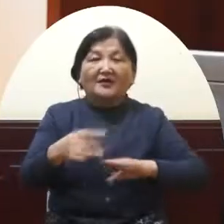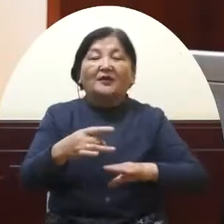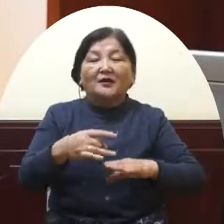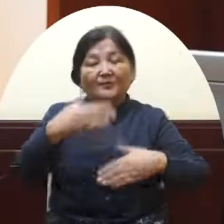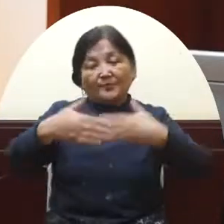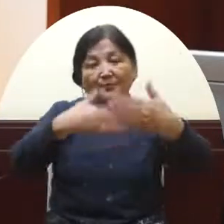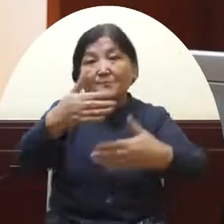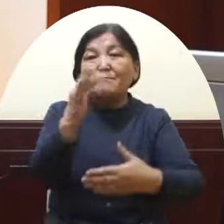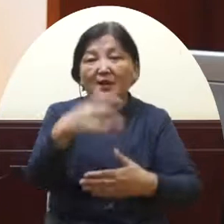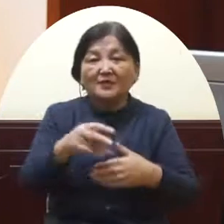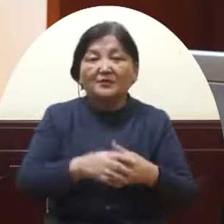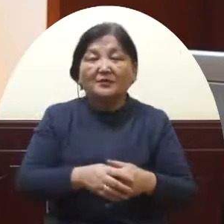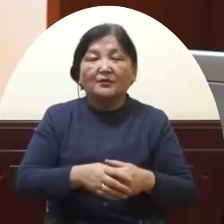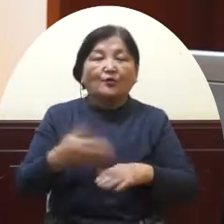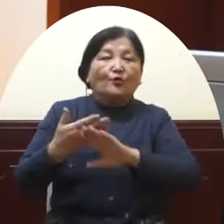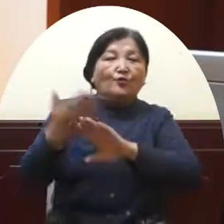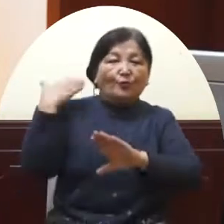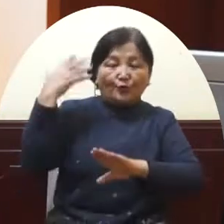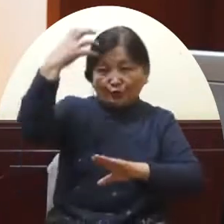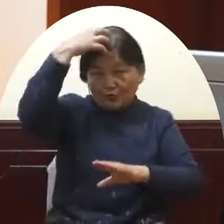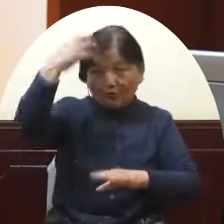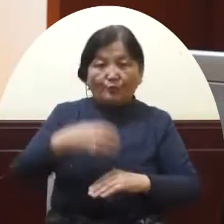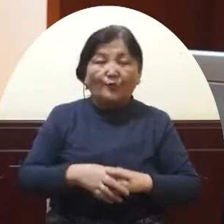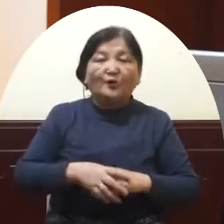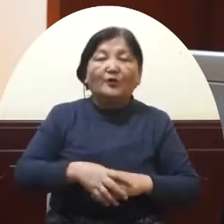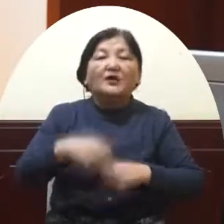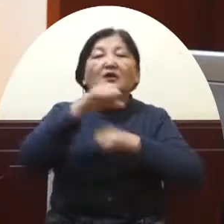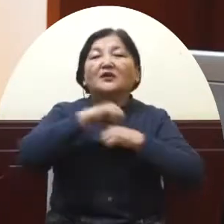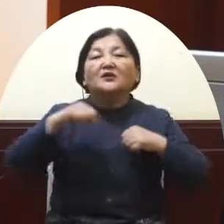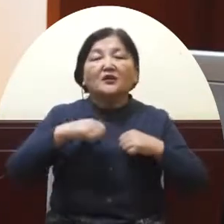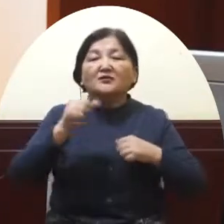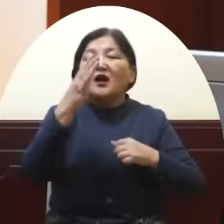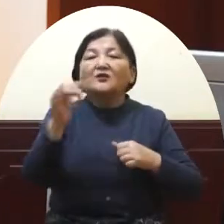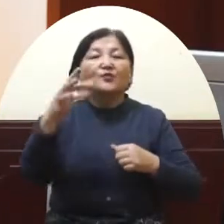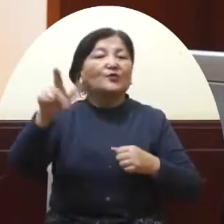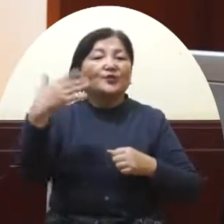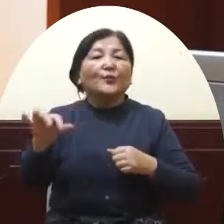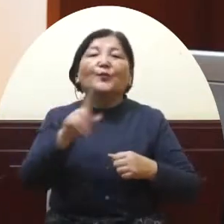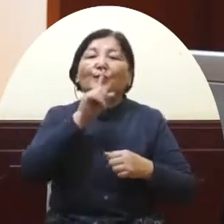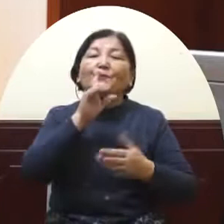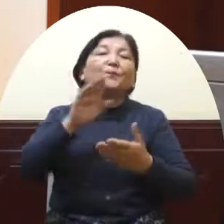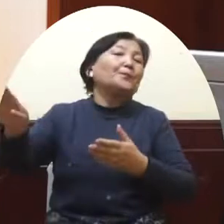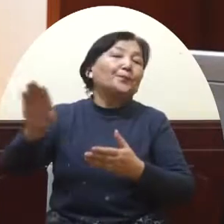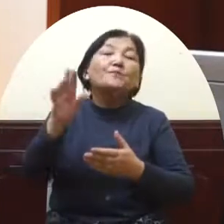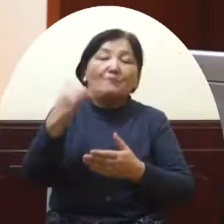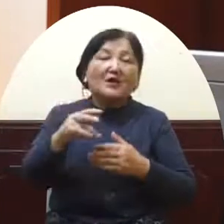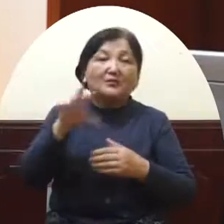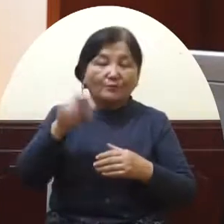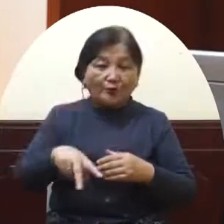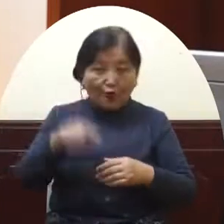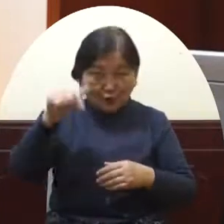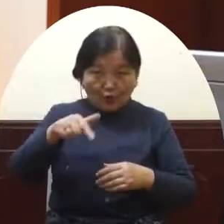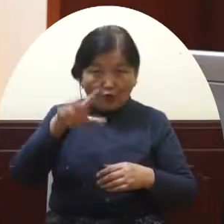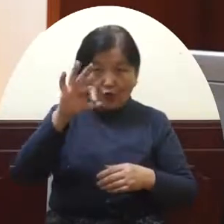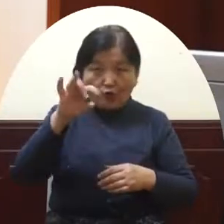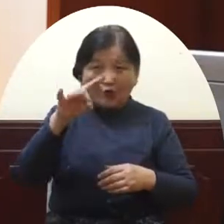Өмнөх төрүүд маань бол харамсалтай нь иргэдээсээ асуудаггүй байсан төр. Тэм учраас энэ орчин үеийн төр